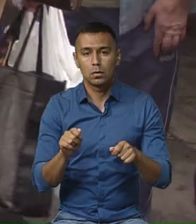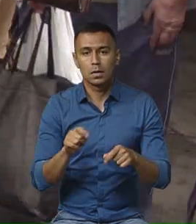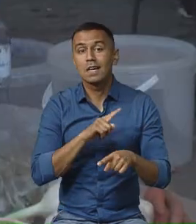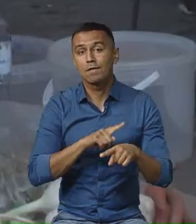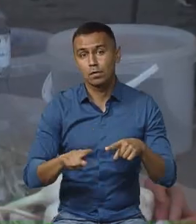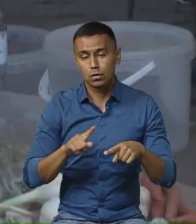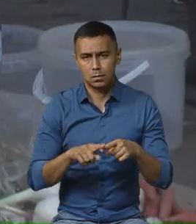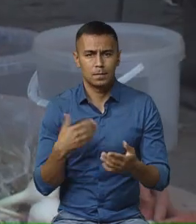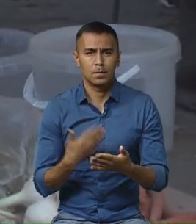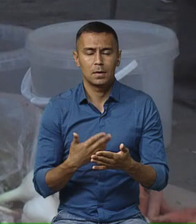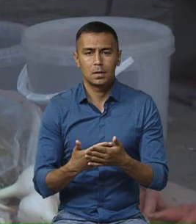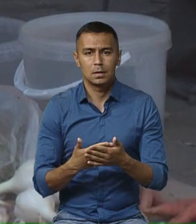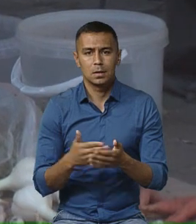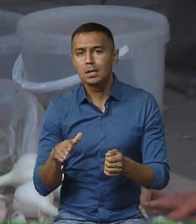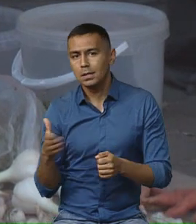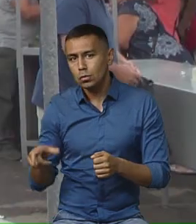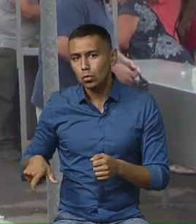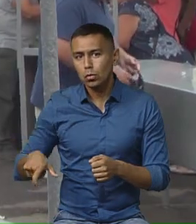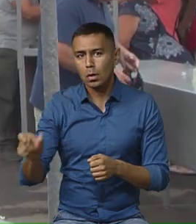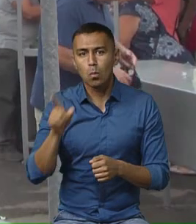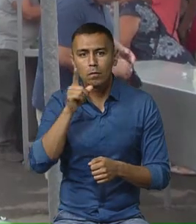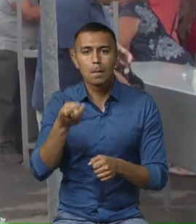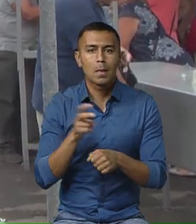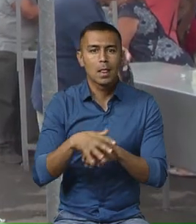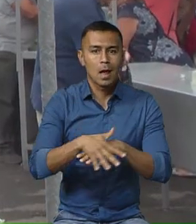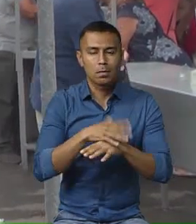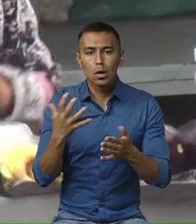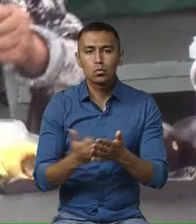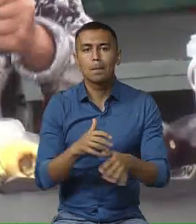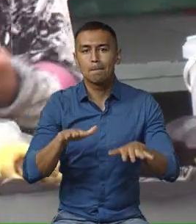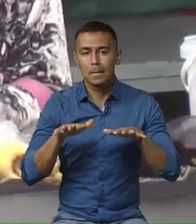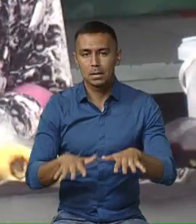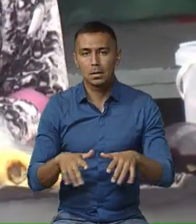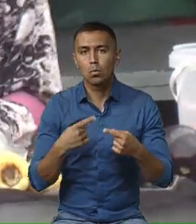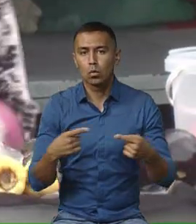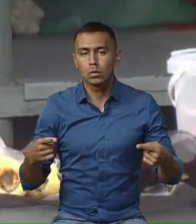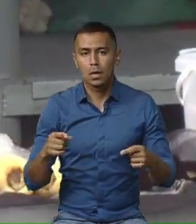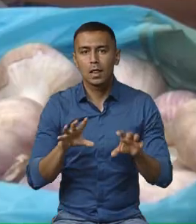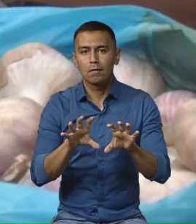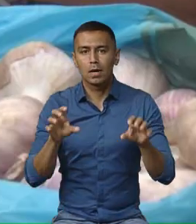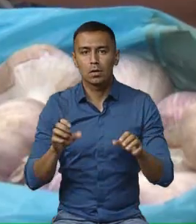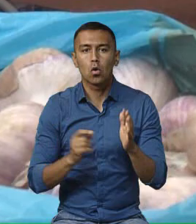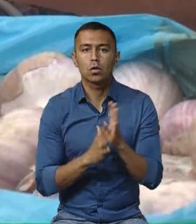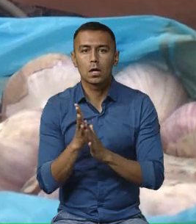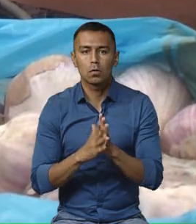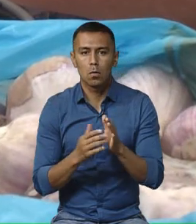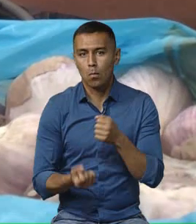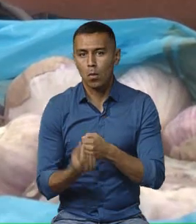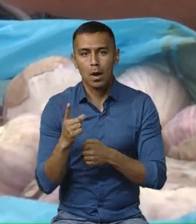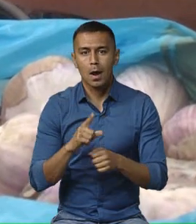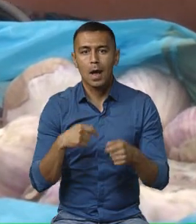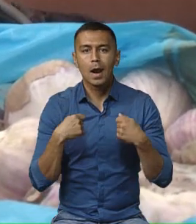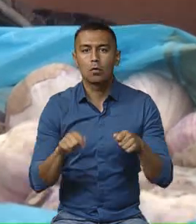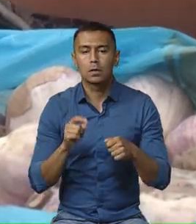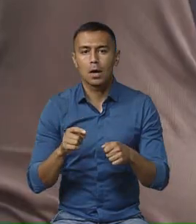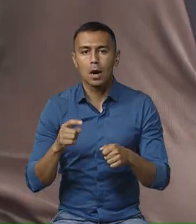швидше десь з тротуару, чим поки вони прийдуть на ринок, знайдуть місце. Продукція тваринного і рослинного походження, яка реалізується